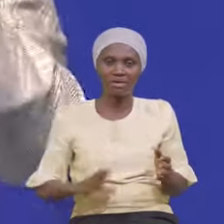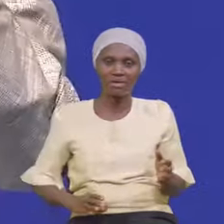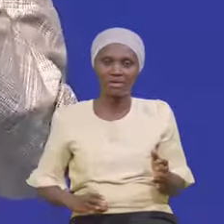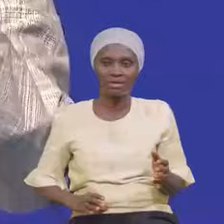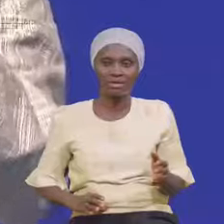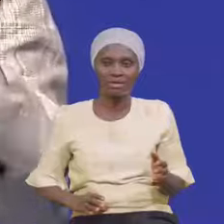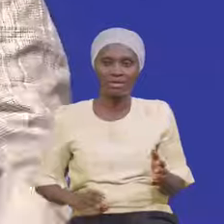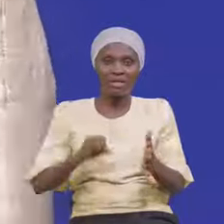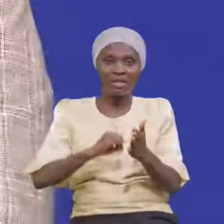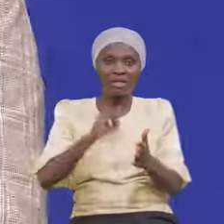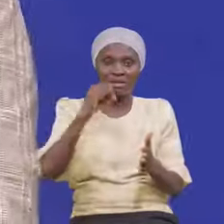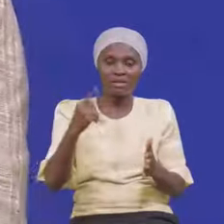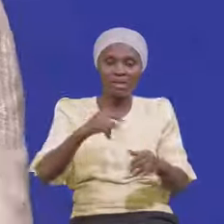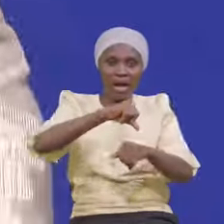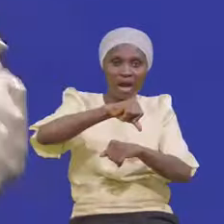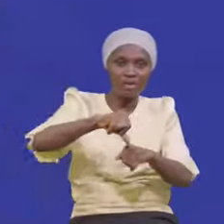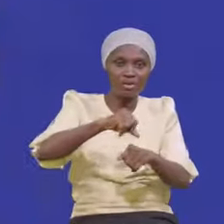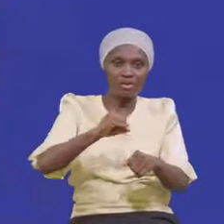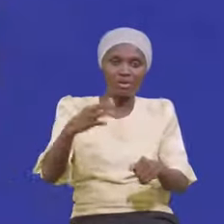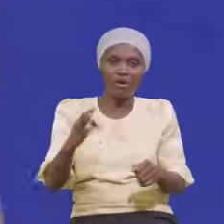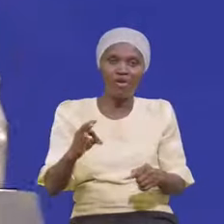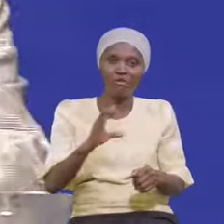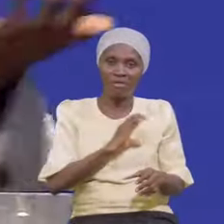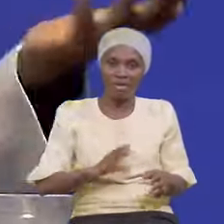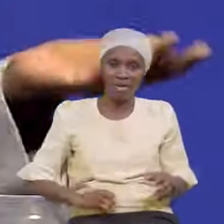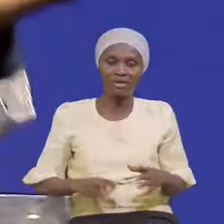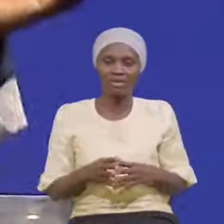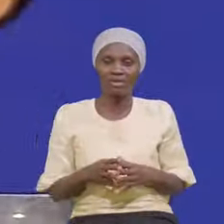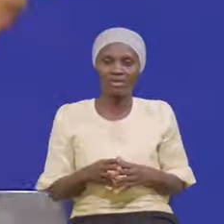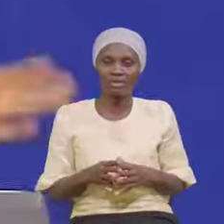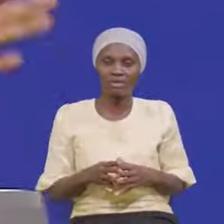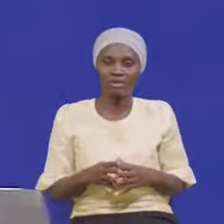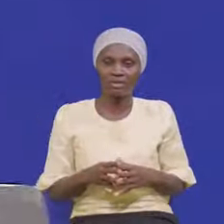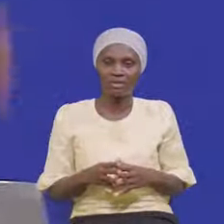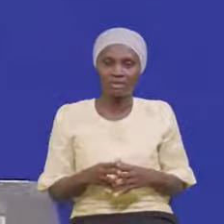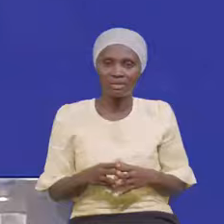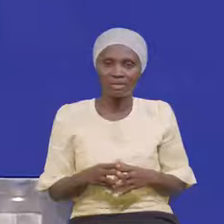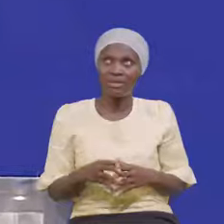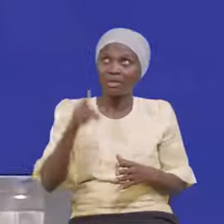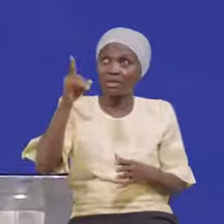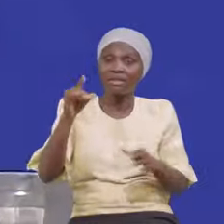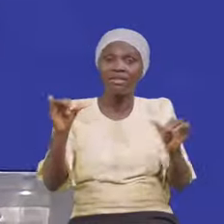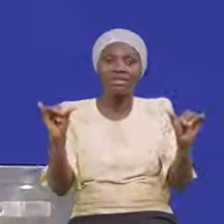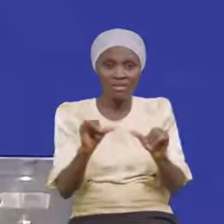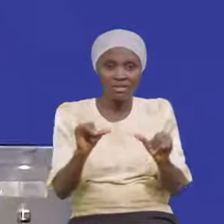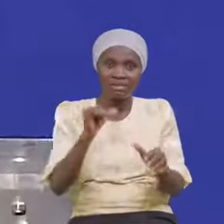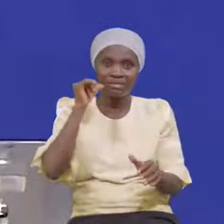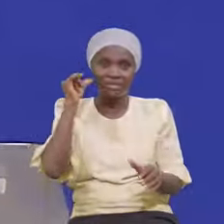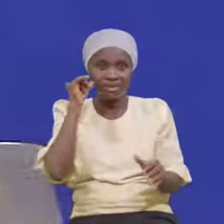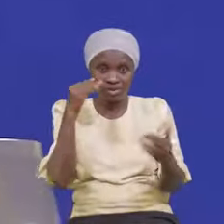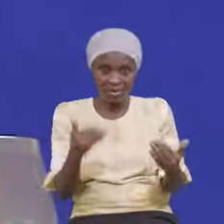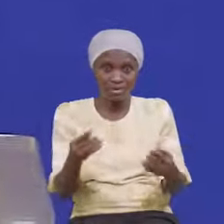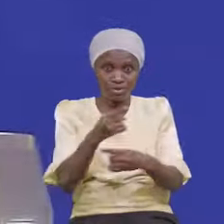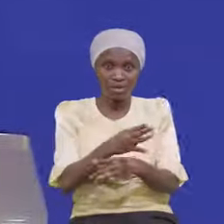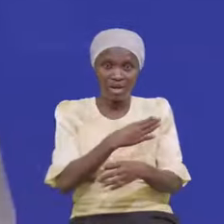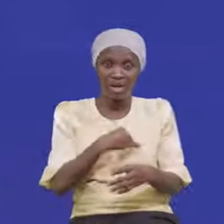Is the anointing of Christ. అది క్రీస్తు యొక్క అభిషేకం. It's still the same yesterday, today and forever. అది నిన్న, నేడు,